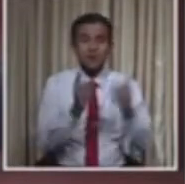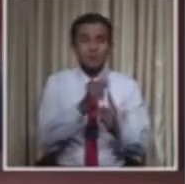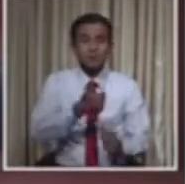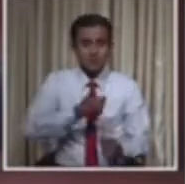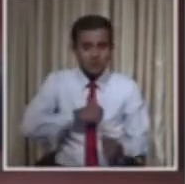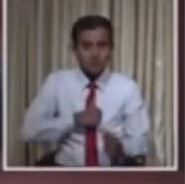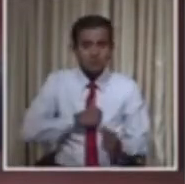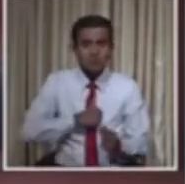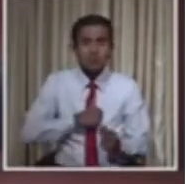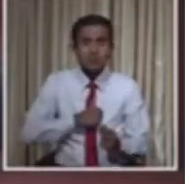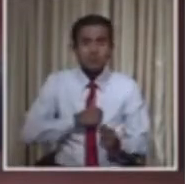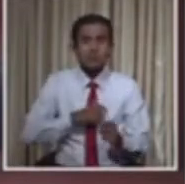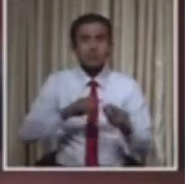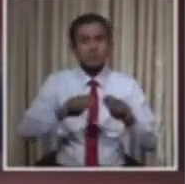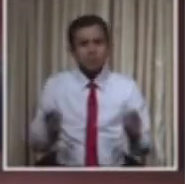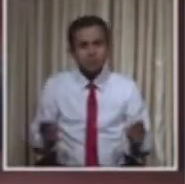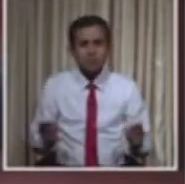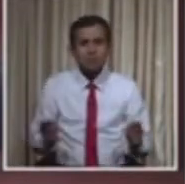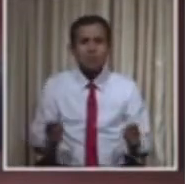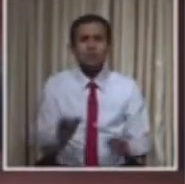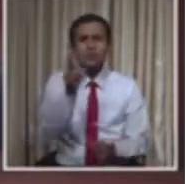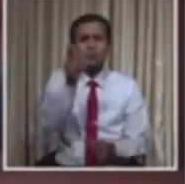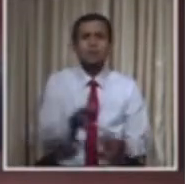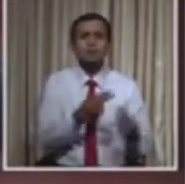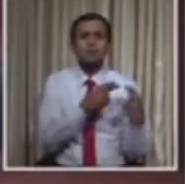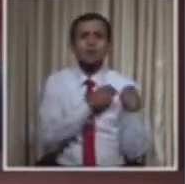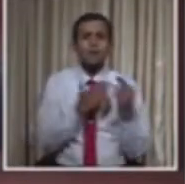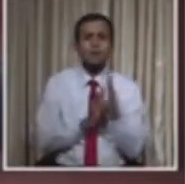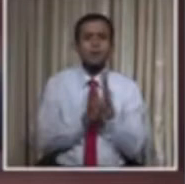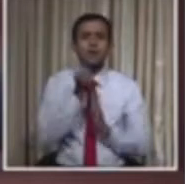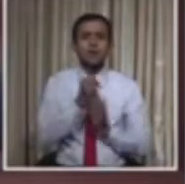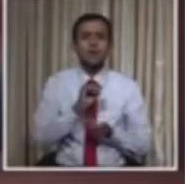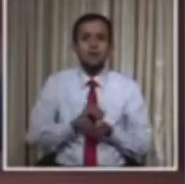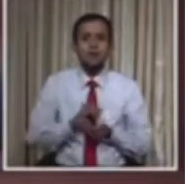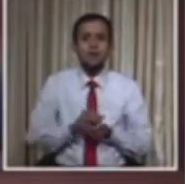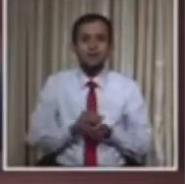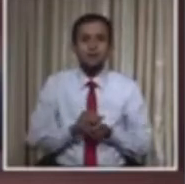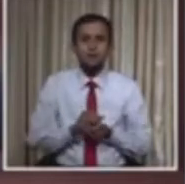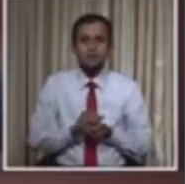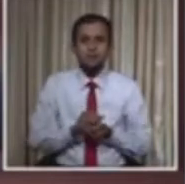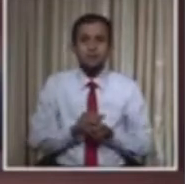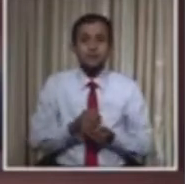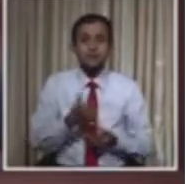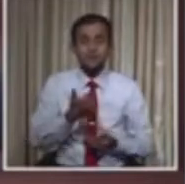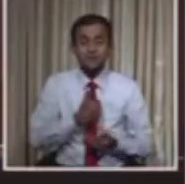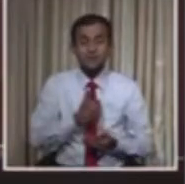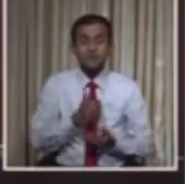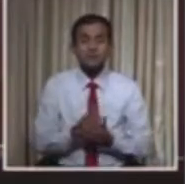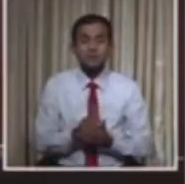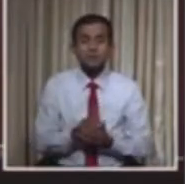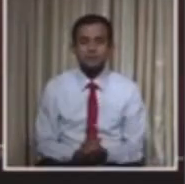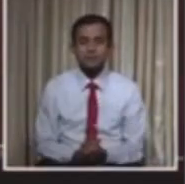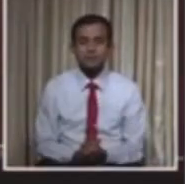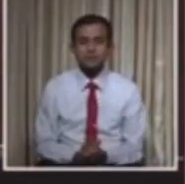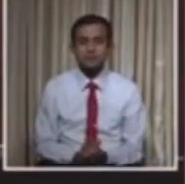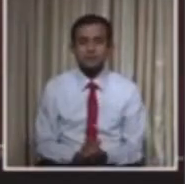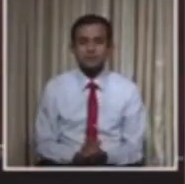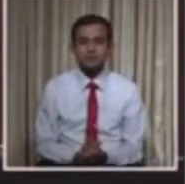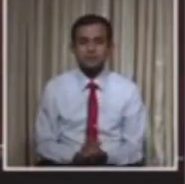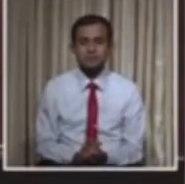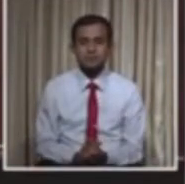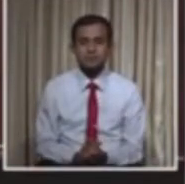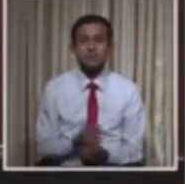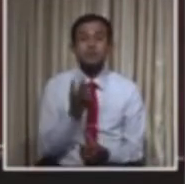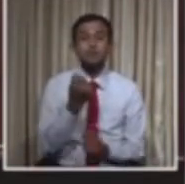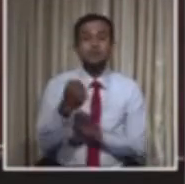නමුත් එකඟතාවයෙන් බිඳිනවා ඔබතුමාගේ වගකීම අපේ අයිතිවාසිකම් රකින්න ඒ කියන ලද එකඟතාවයන් පුරක් ඒක දැන්නේවත් කරන්න ඔබනේ මුදල්